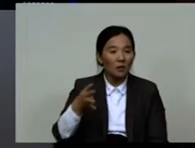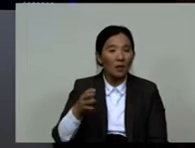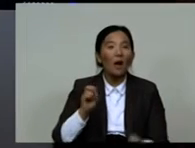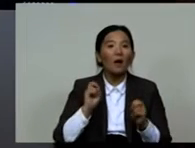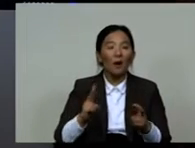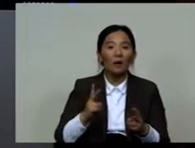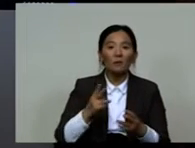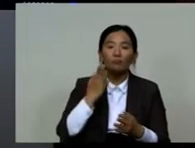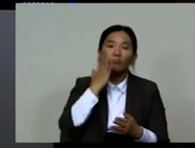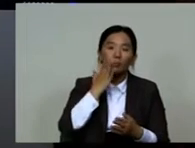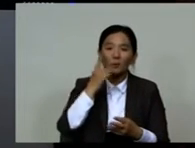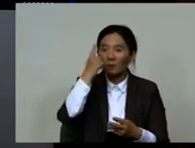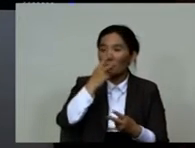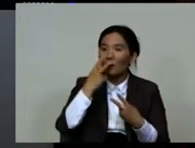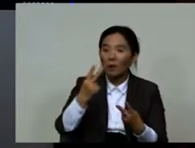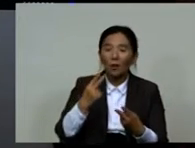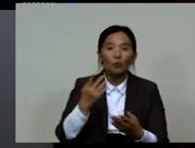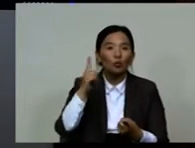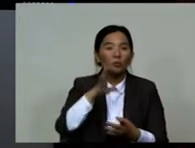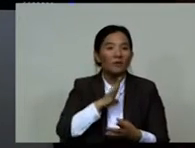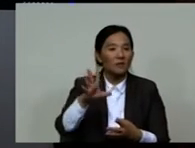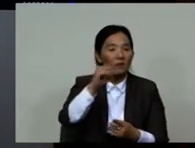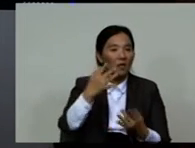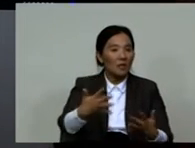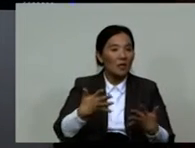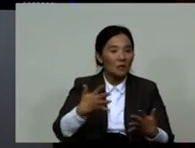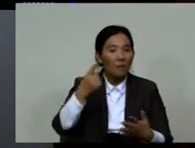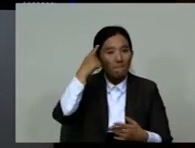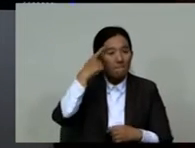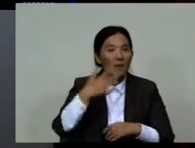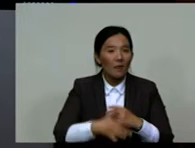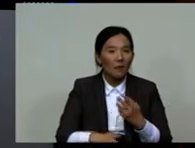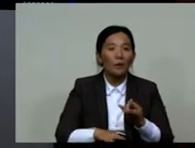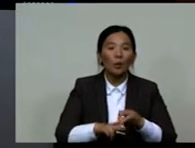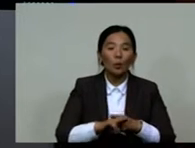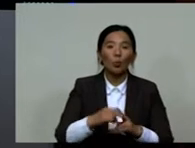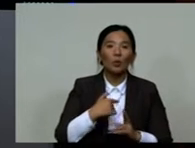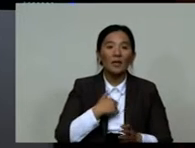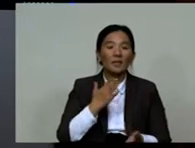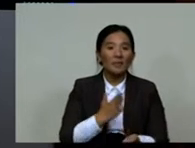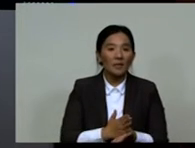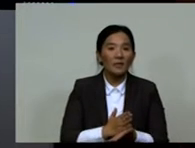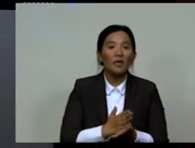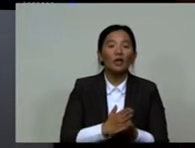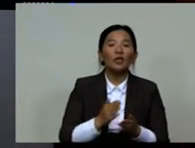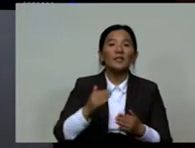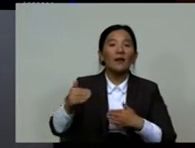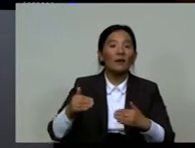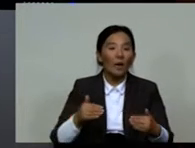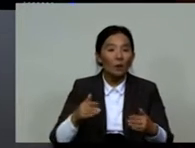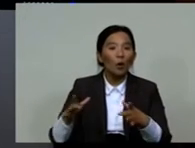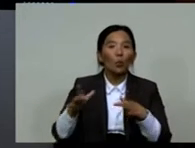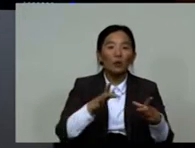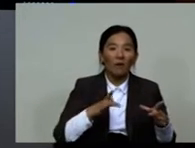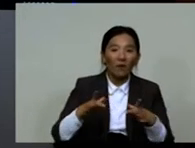это представить, чтобы было ясно и понятно? Для этого у нас есть столбчатая диаграмма,